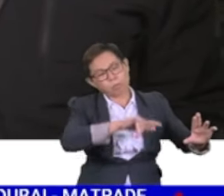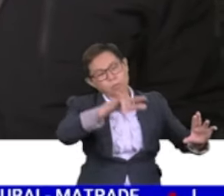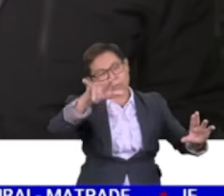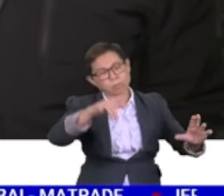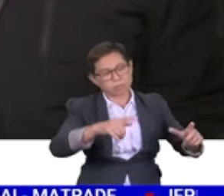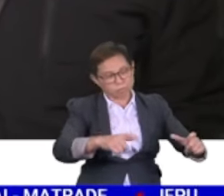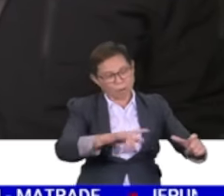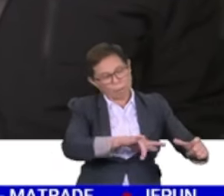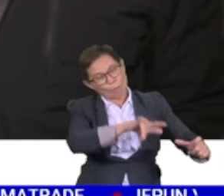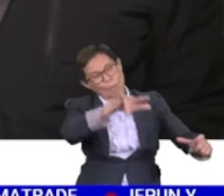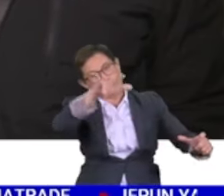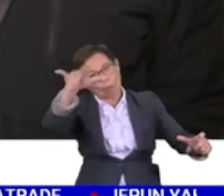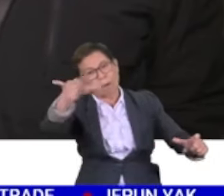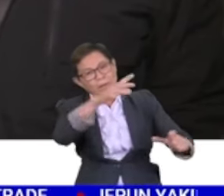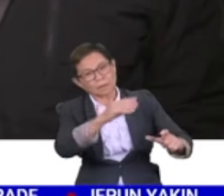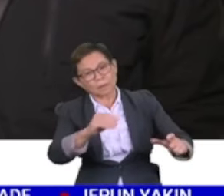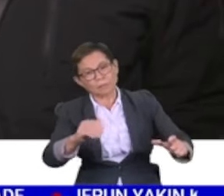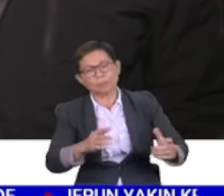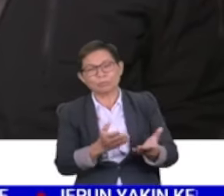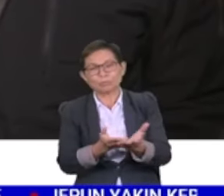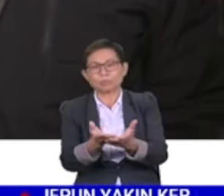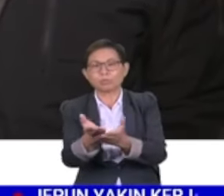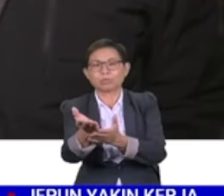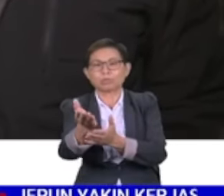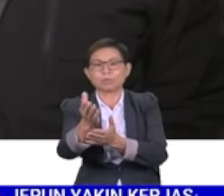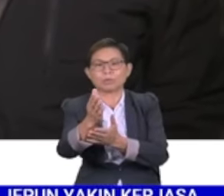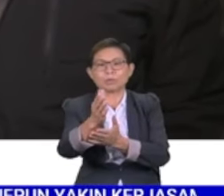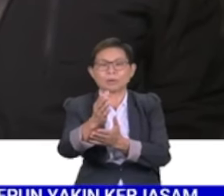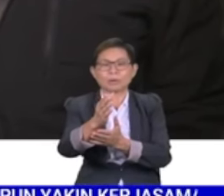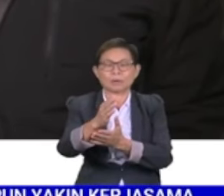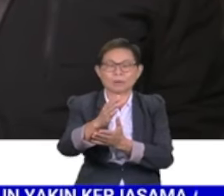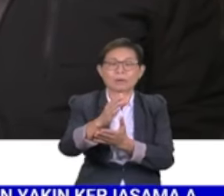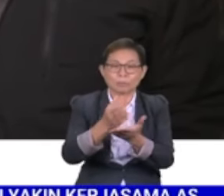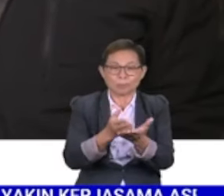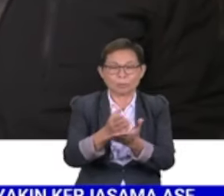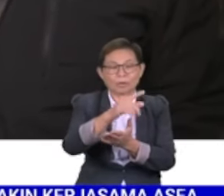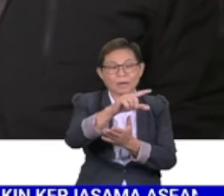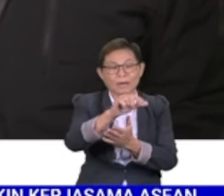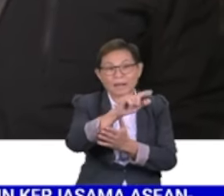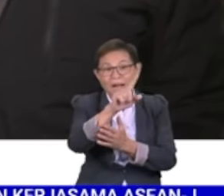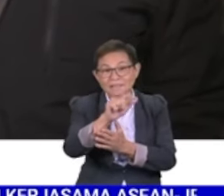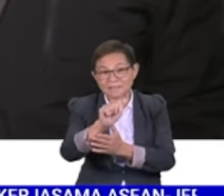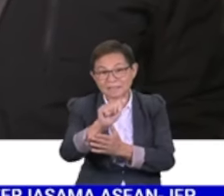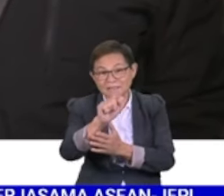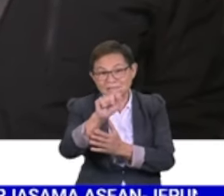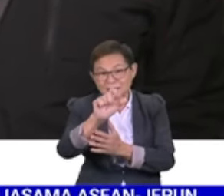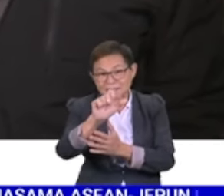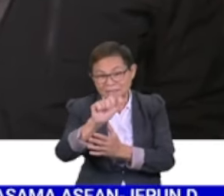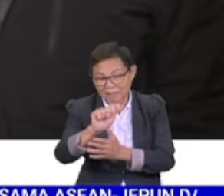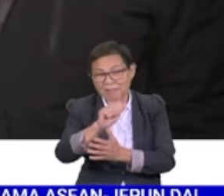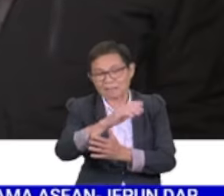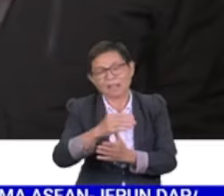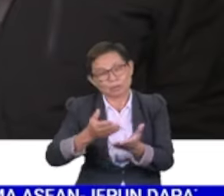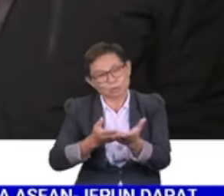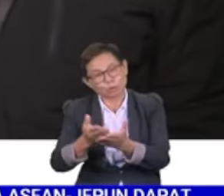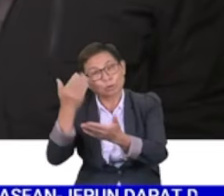pekalan ini dan menuju ke Gaziantep seterusnya ke Istanbul bagi menjalani